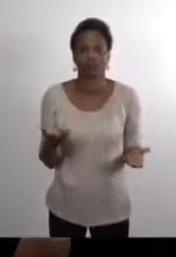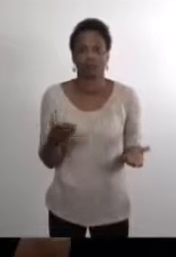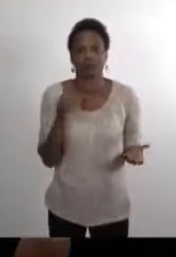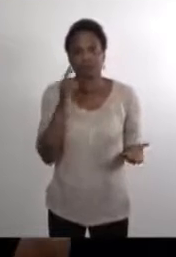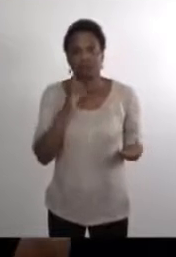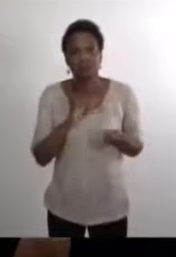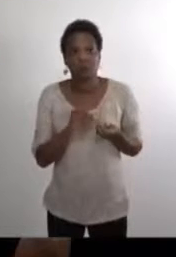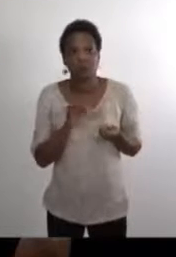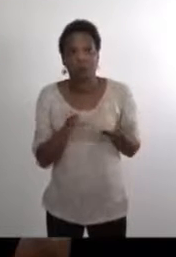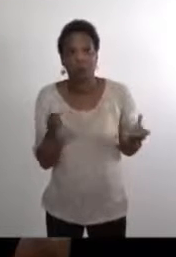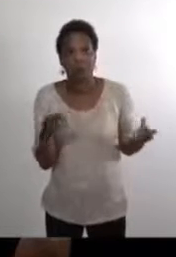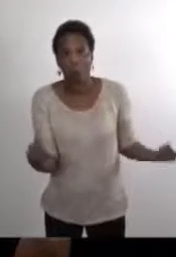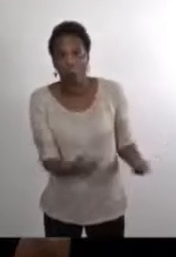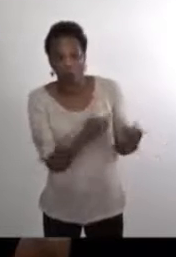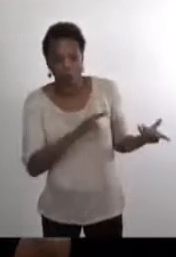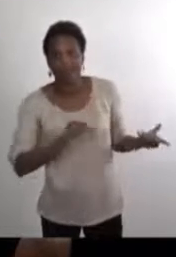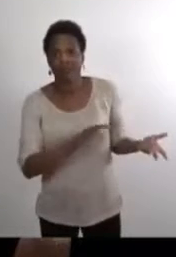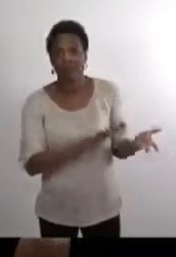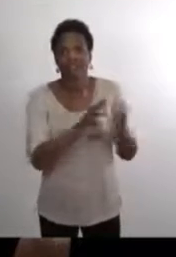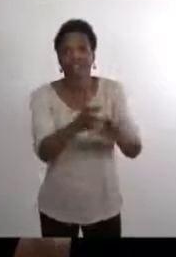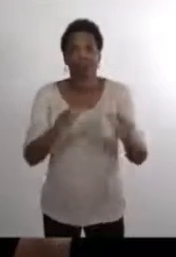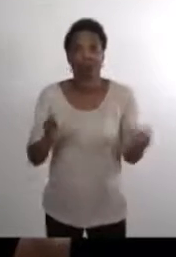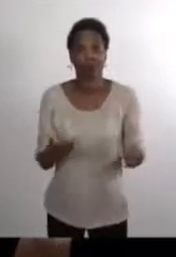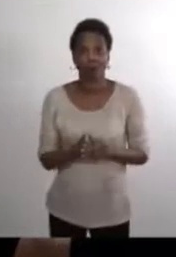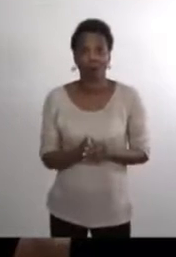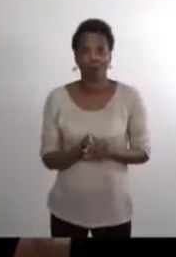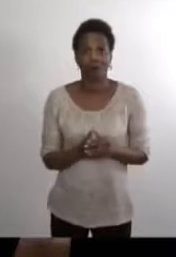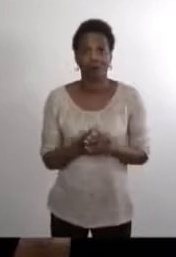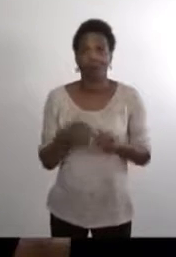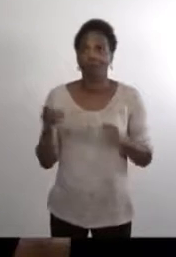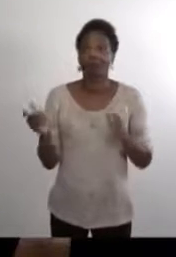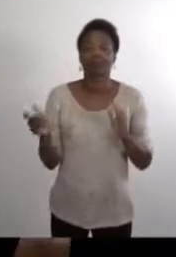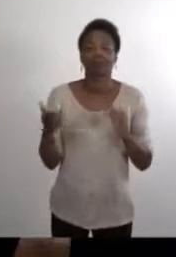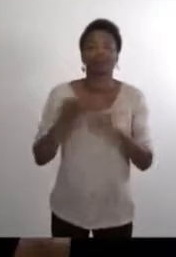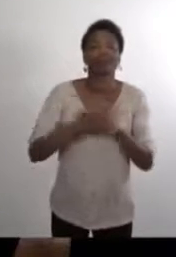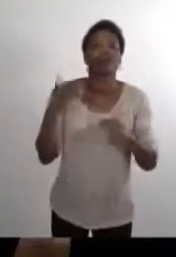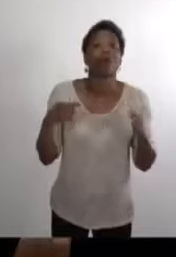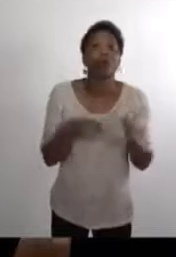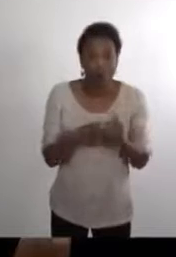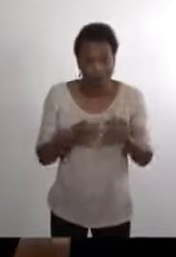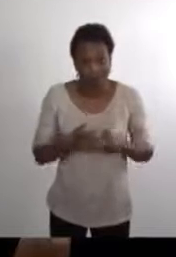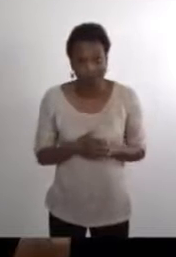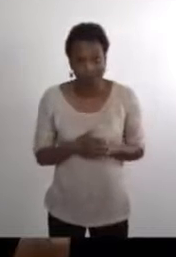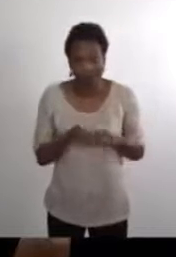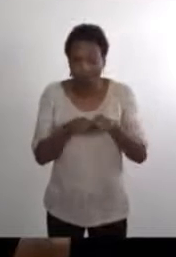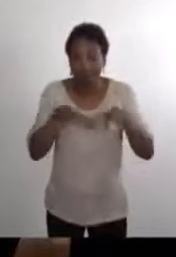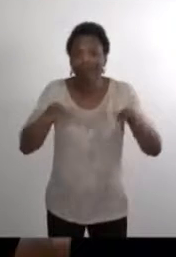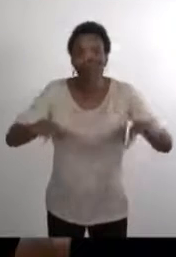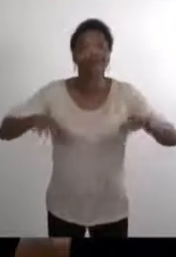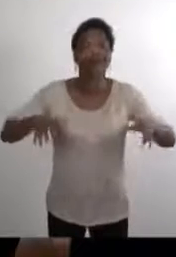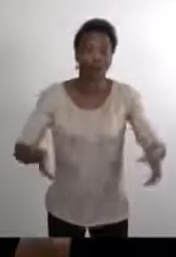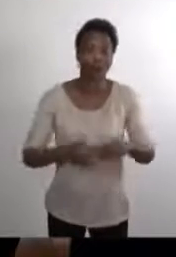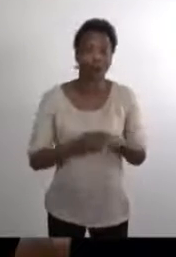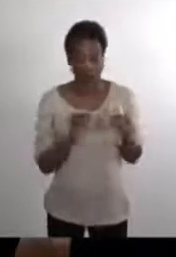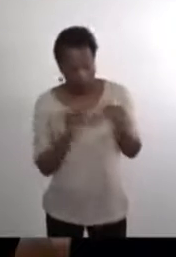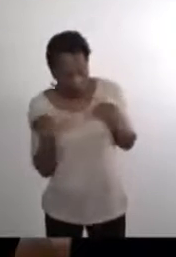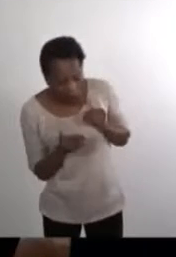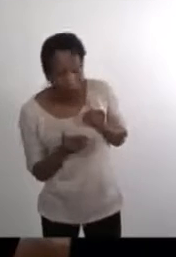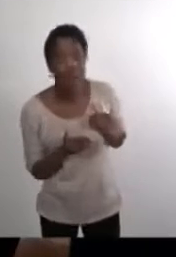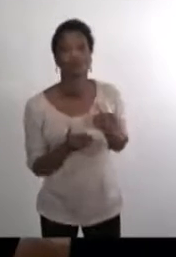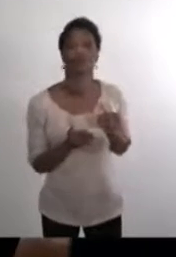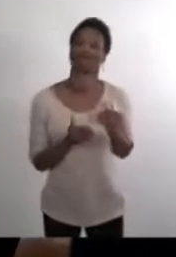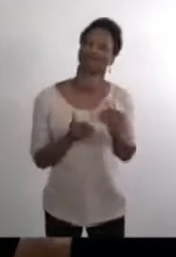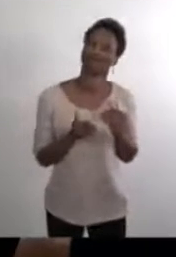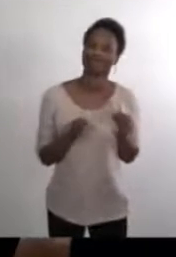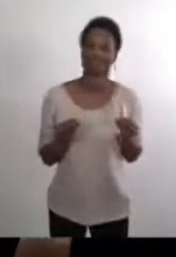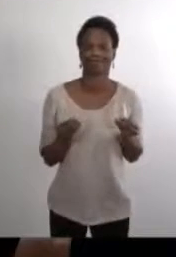ce conflit, quelles en sont ses limites, ses frontières, et derrière, on commence déjà